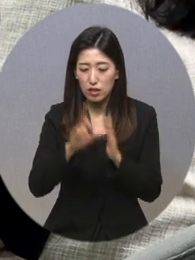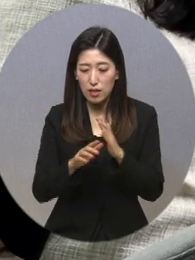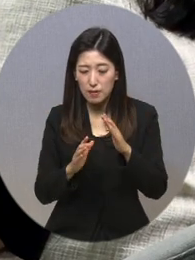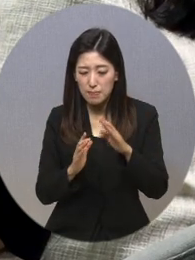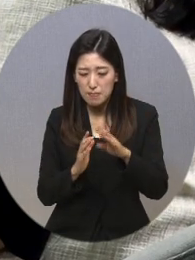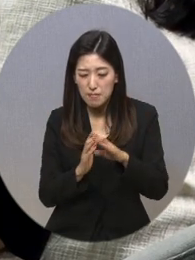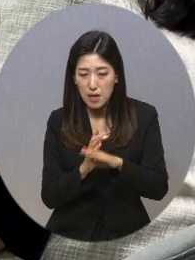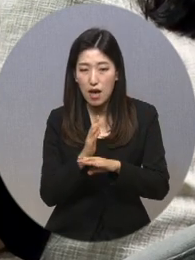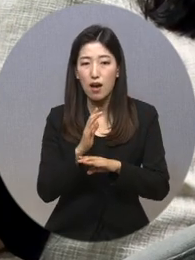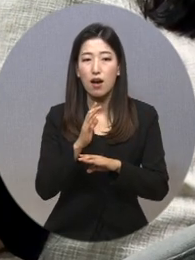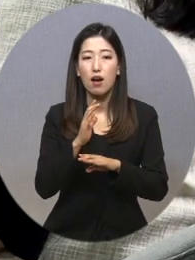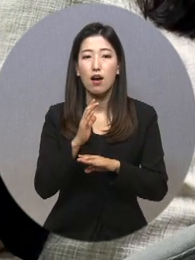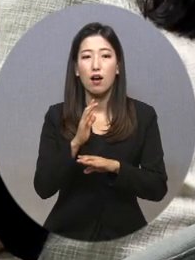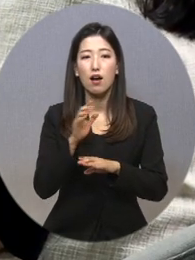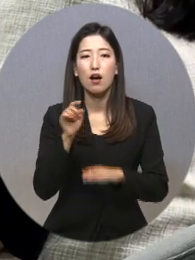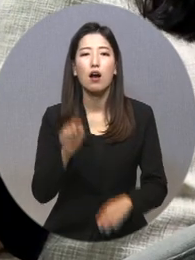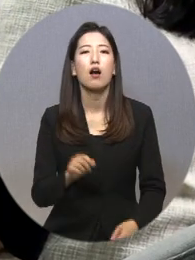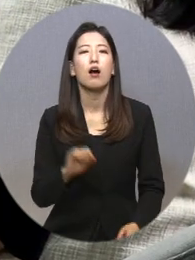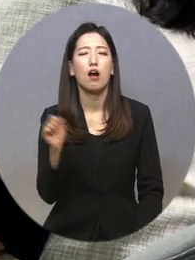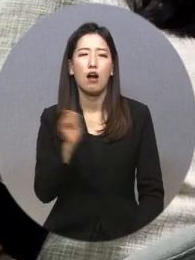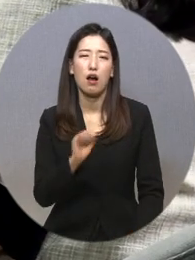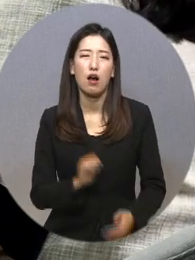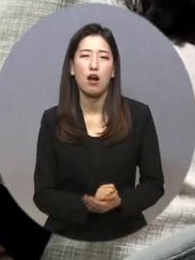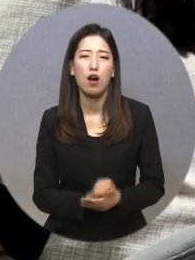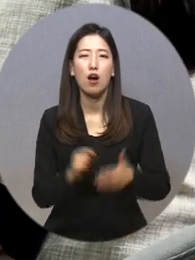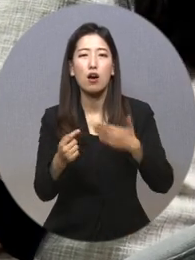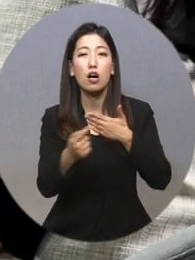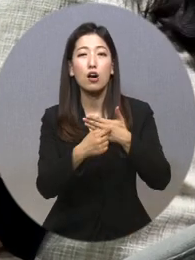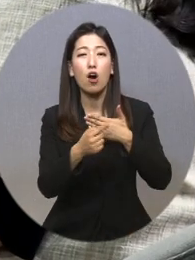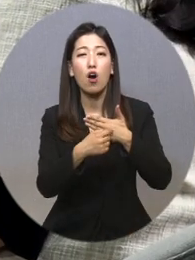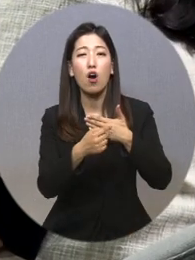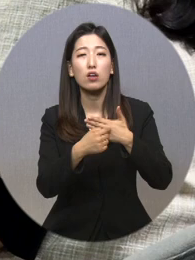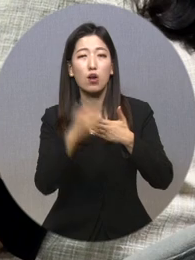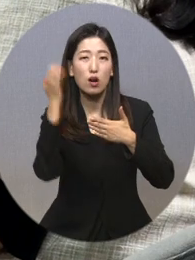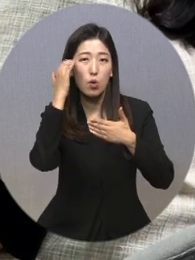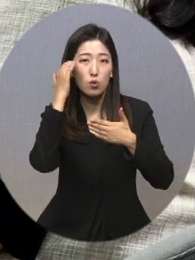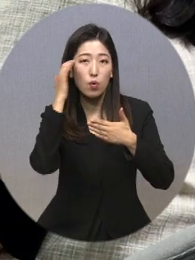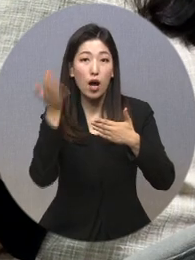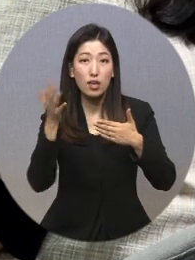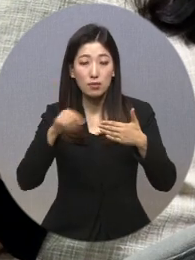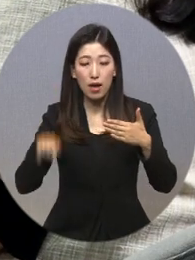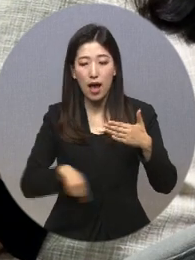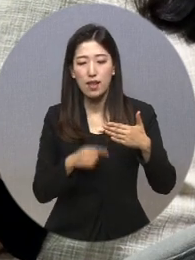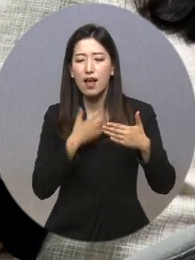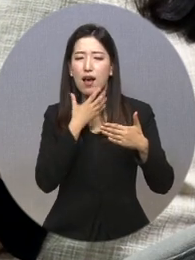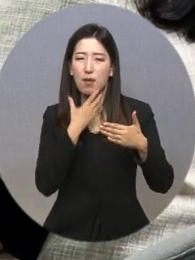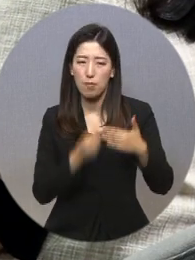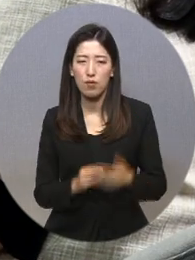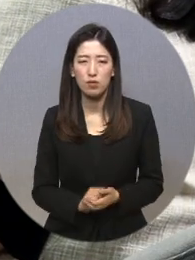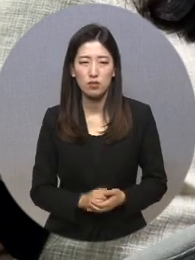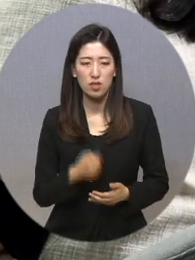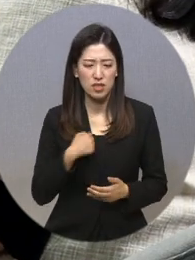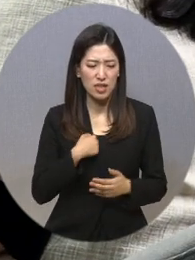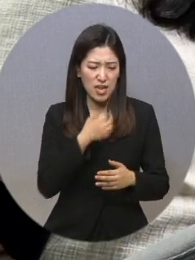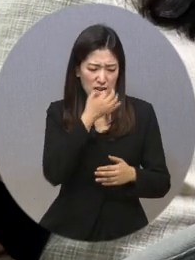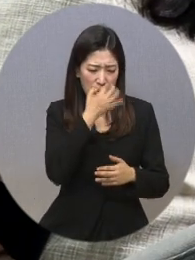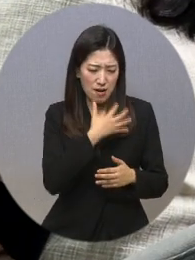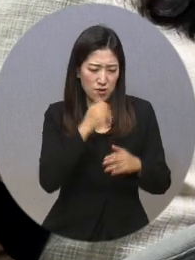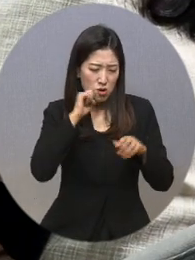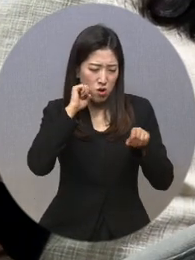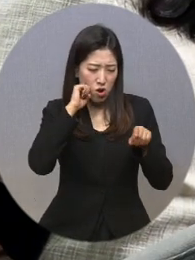저한테 위장된 축복일 수도 있겠다는 생각을 했습니다. 누구보다도 힘들고 어려운 사람에